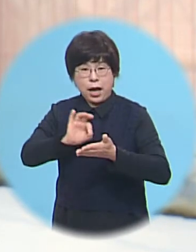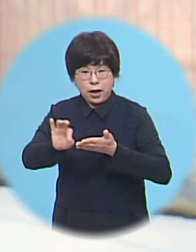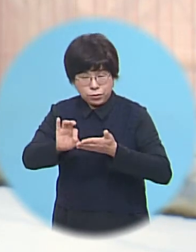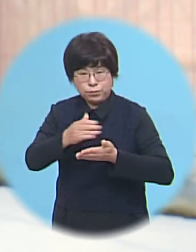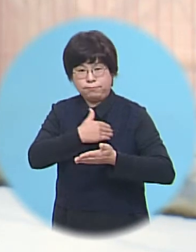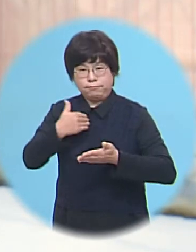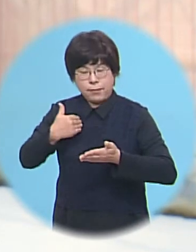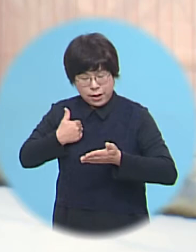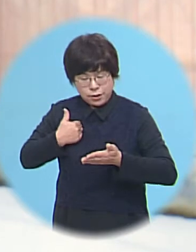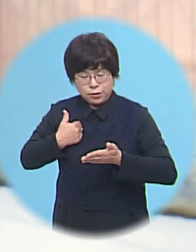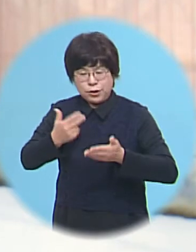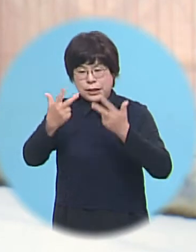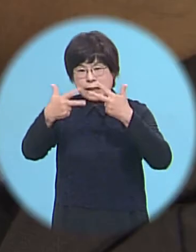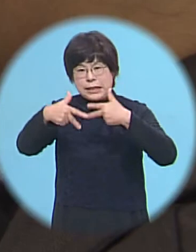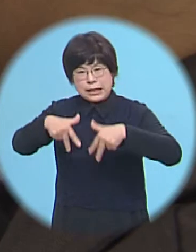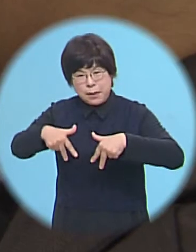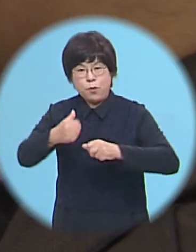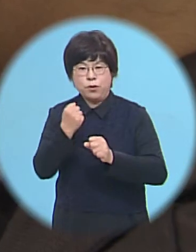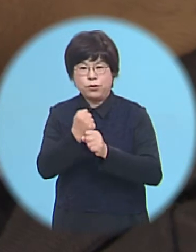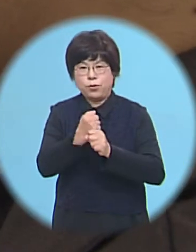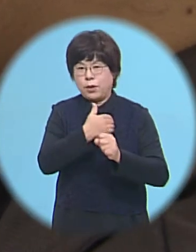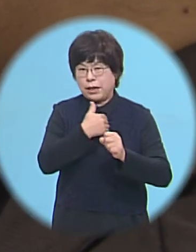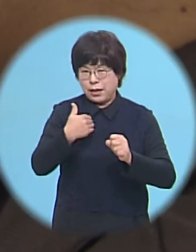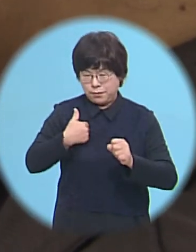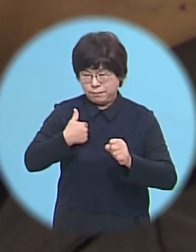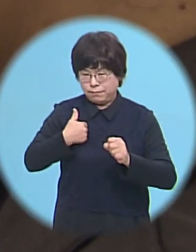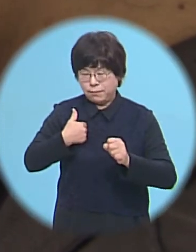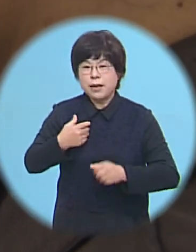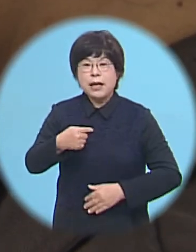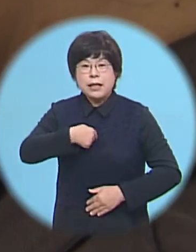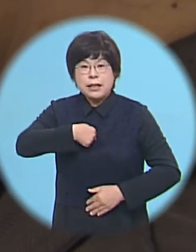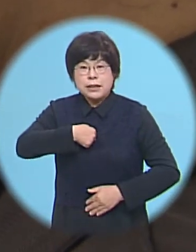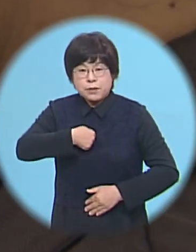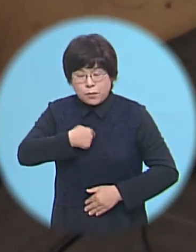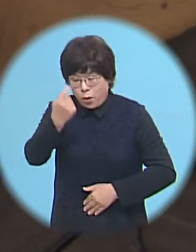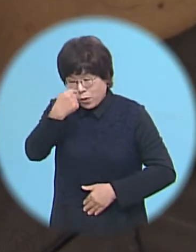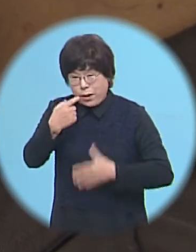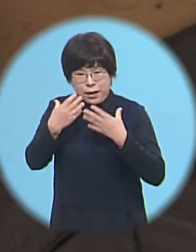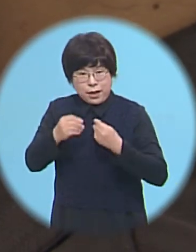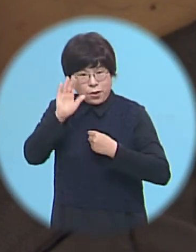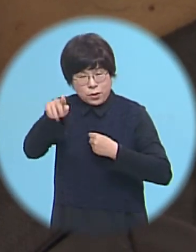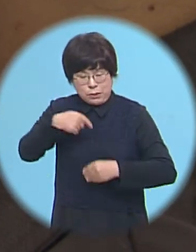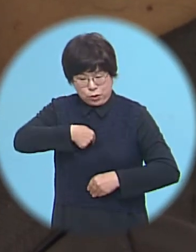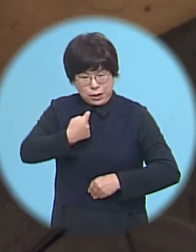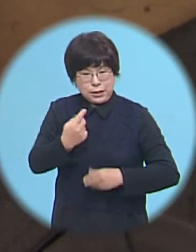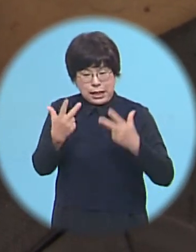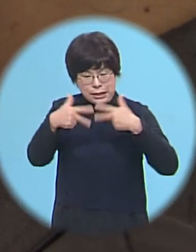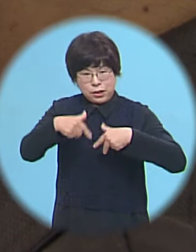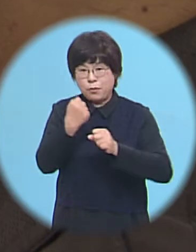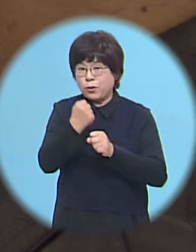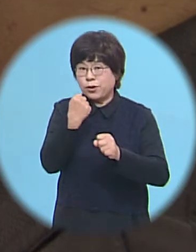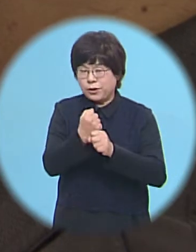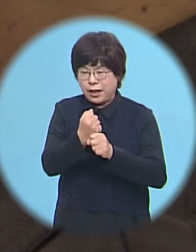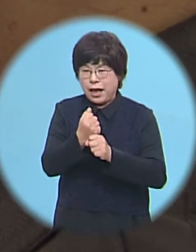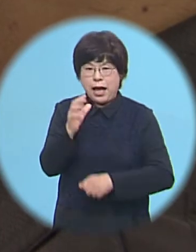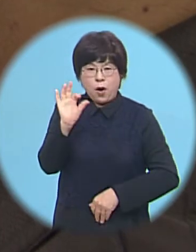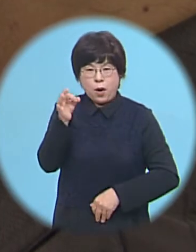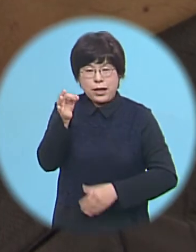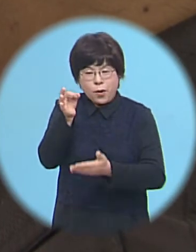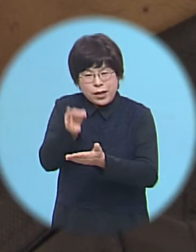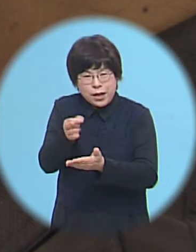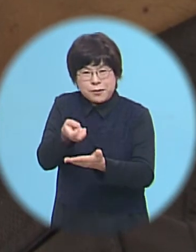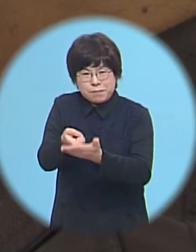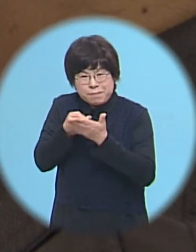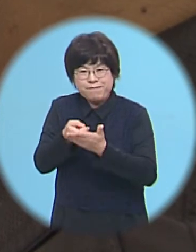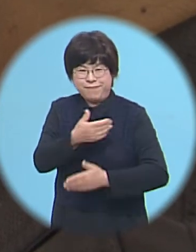構築できるといったところと、あとはですね、自分たちでそれを作ってですね、費用を安く抑えられるというところがいい